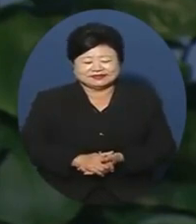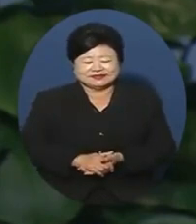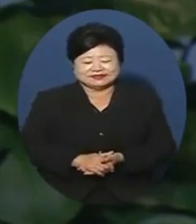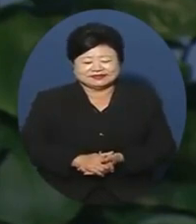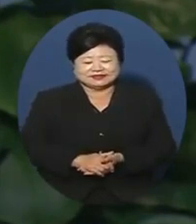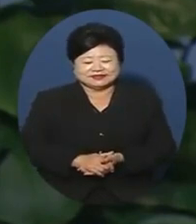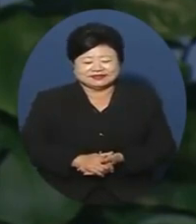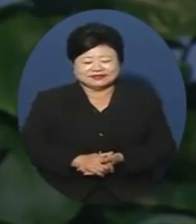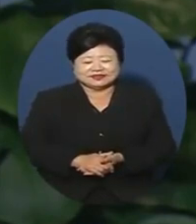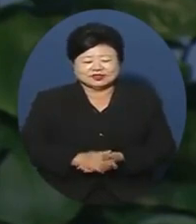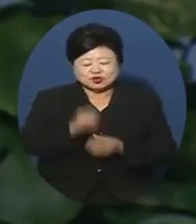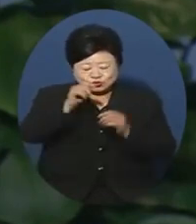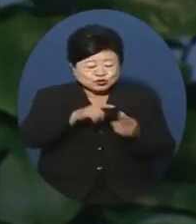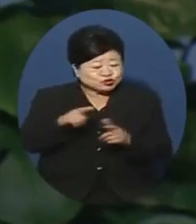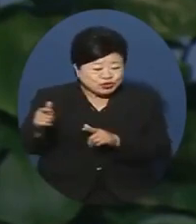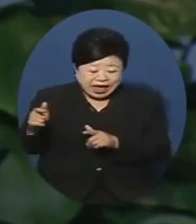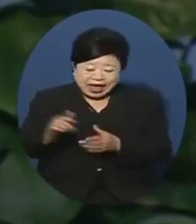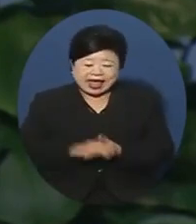이 우주에